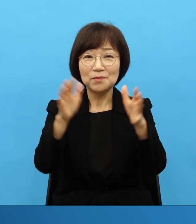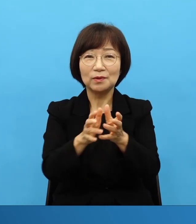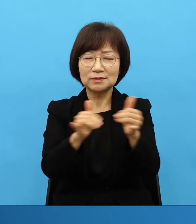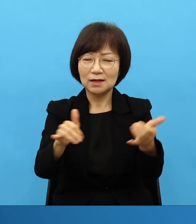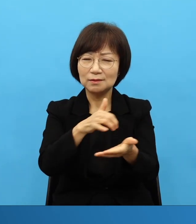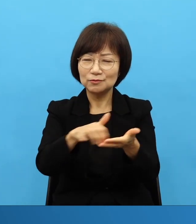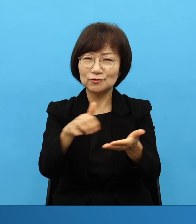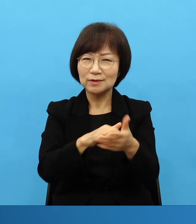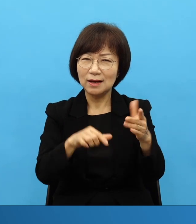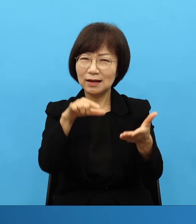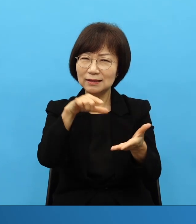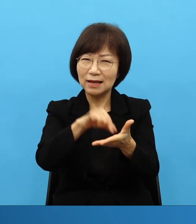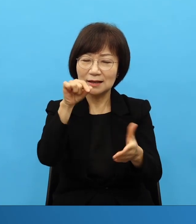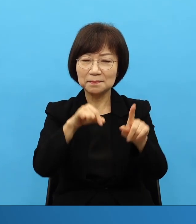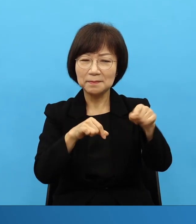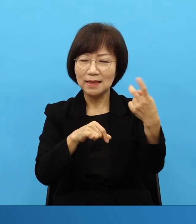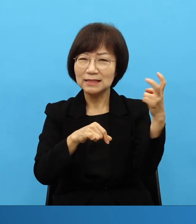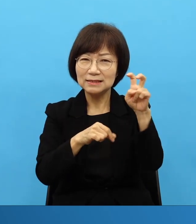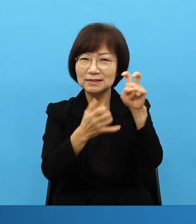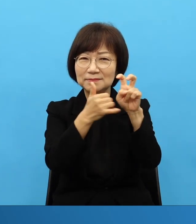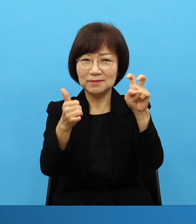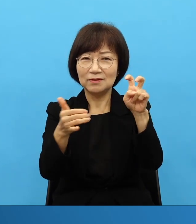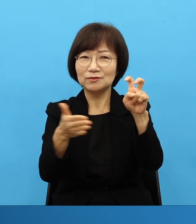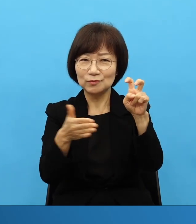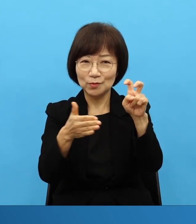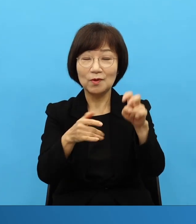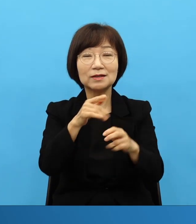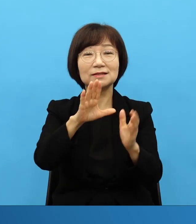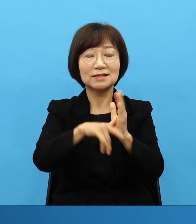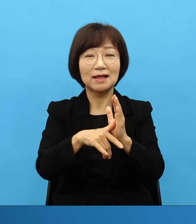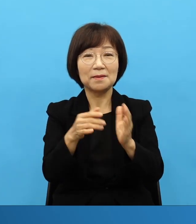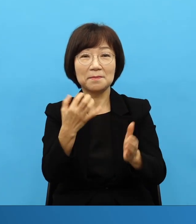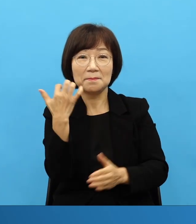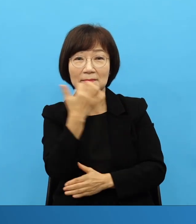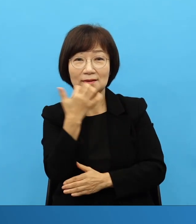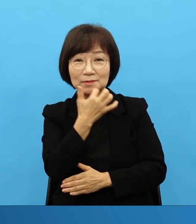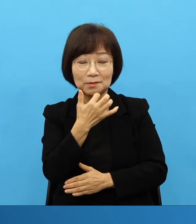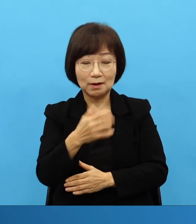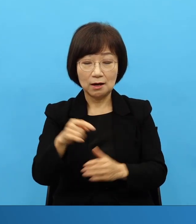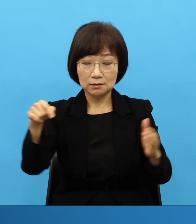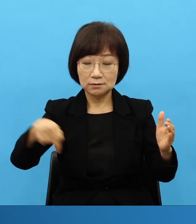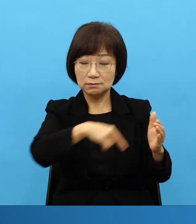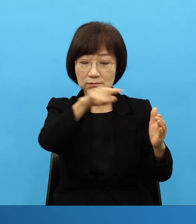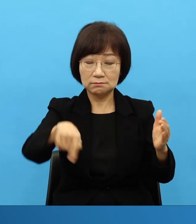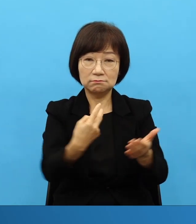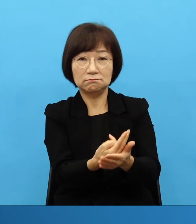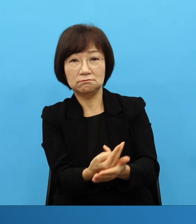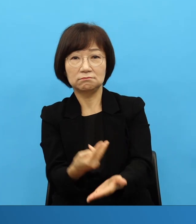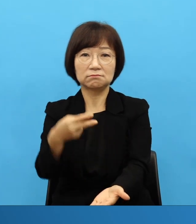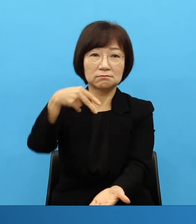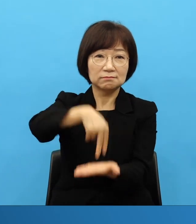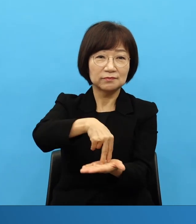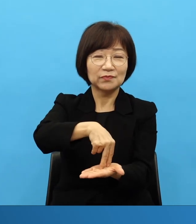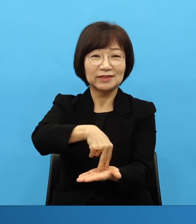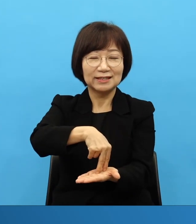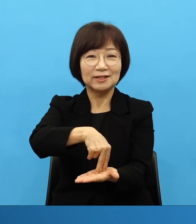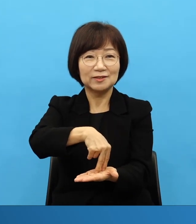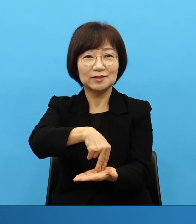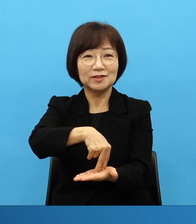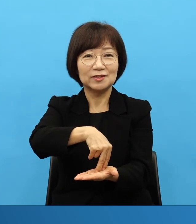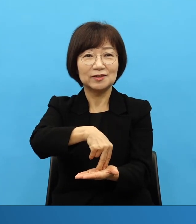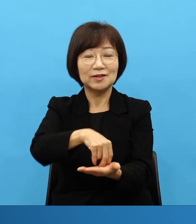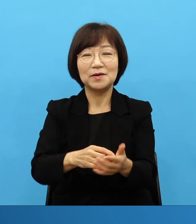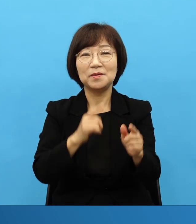무리의 수가 약 120명이나 되더라. 그때 베드로가 그 형제들 가운데